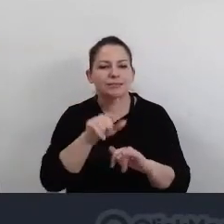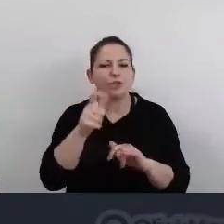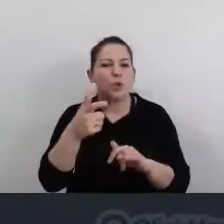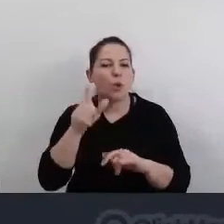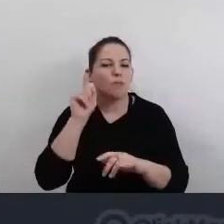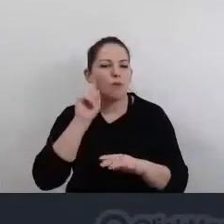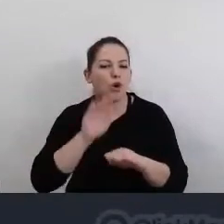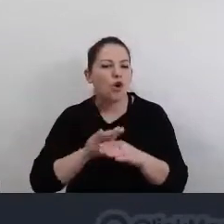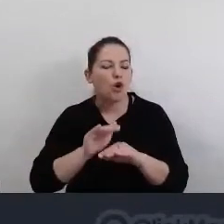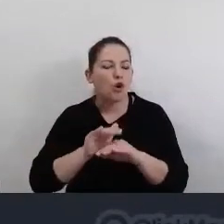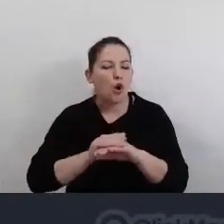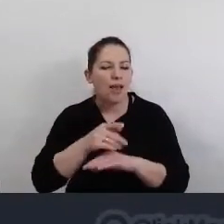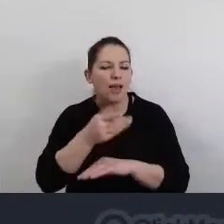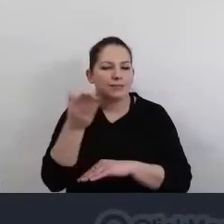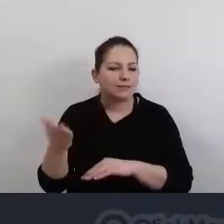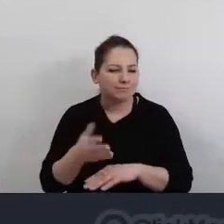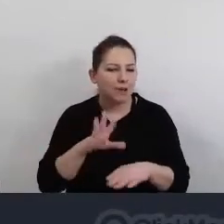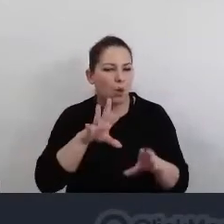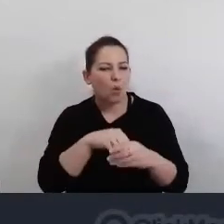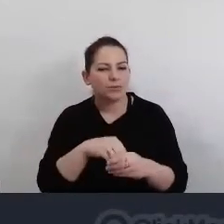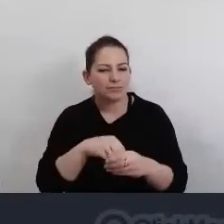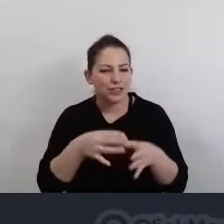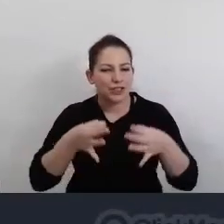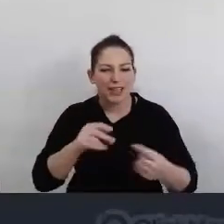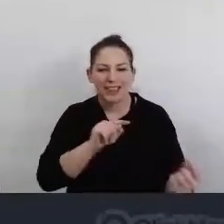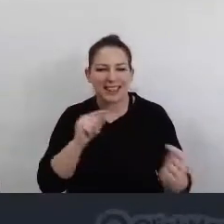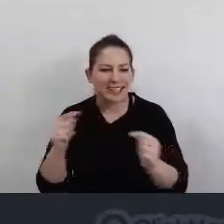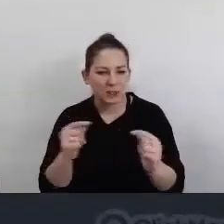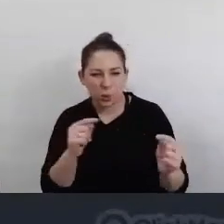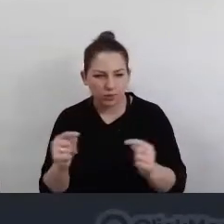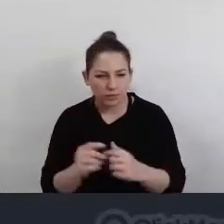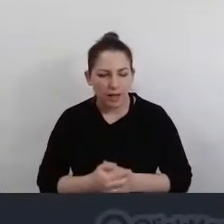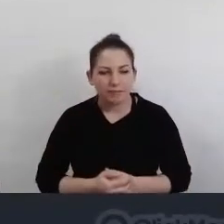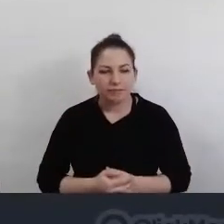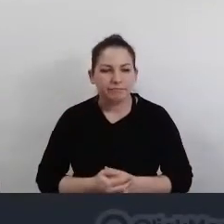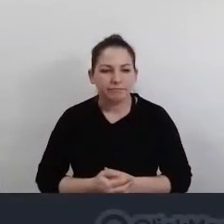prezydenci, którzy uczestniczą w dzisiejszej dyskusji,